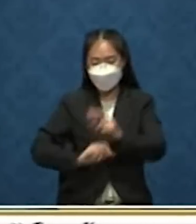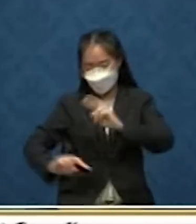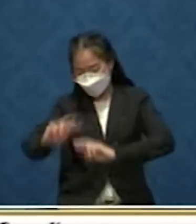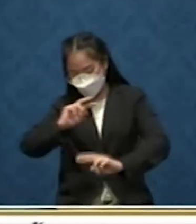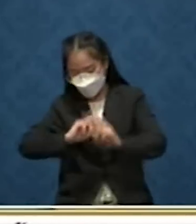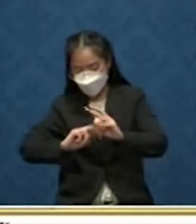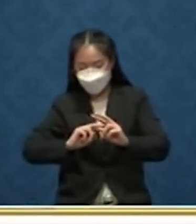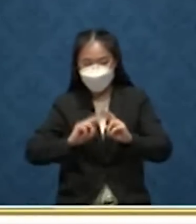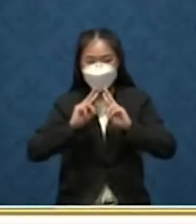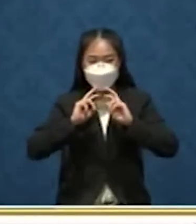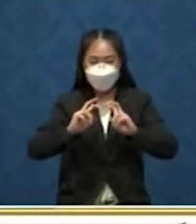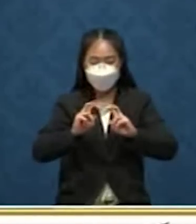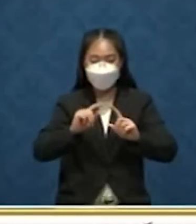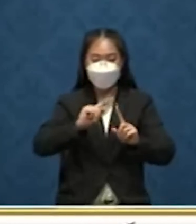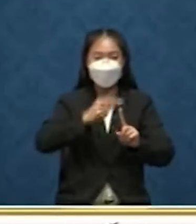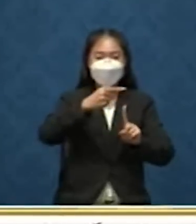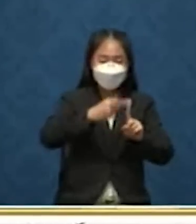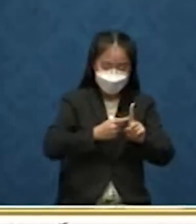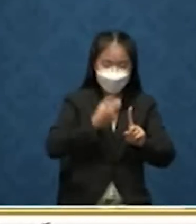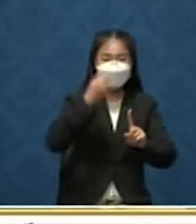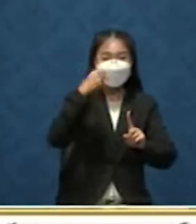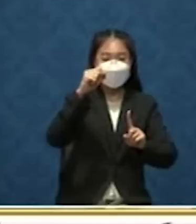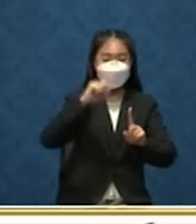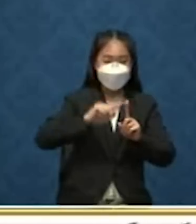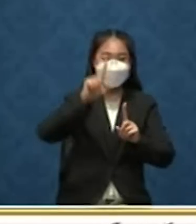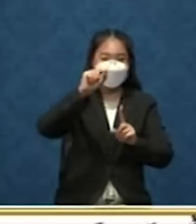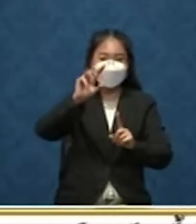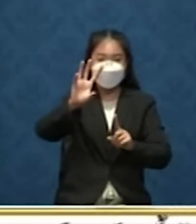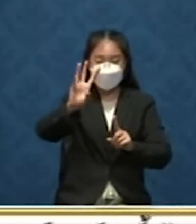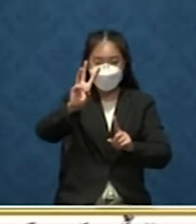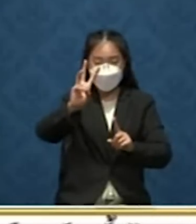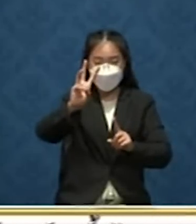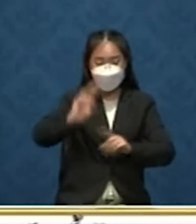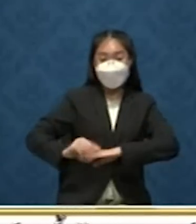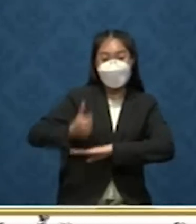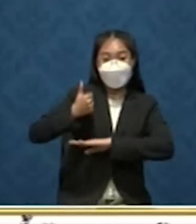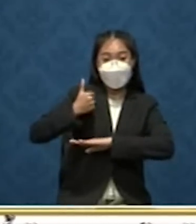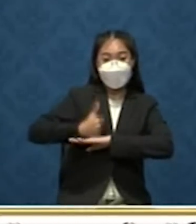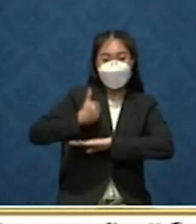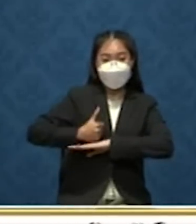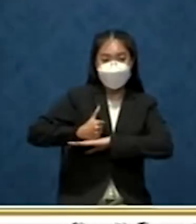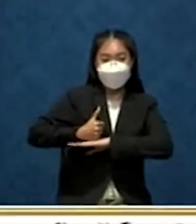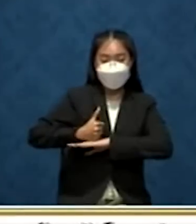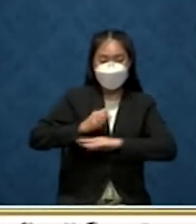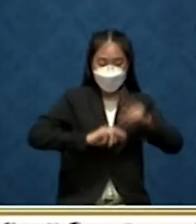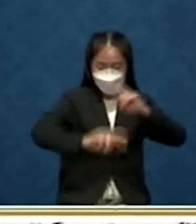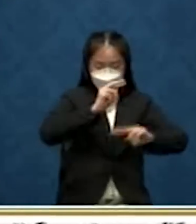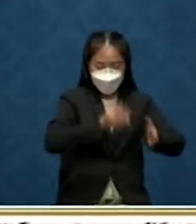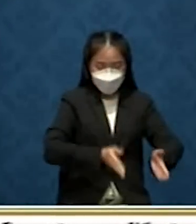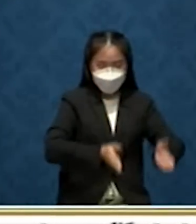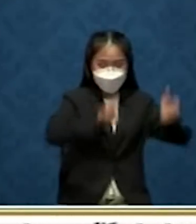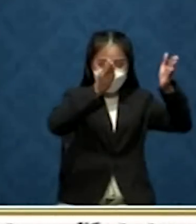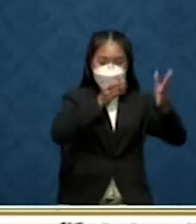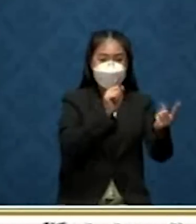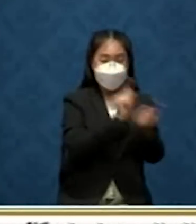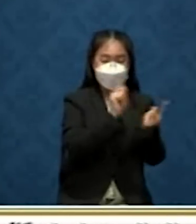หลง เมื่อ 26 ตุลา 65นำโดยพอบอชนอเองเลยนะครับ ขนอาคารหงแรกเจอถาดล